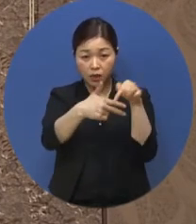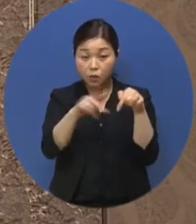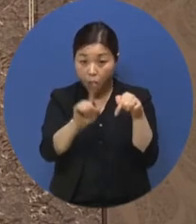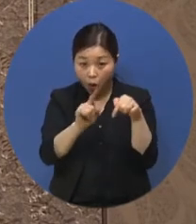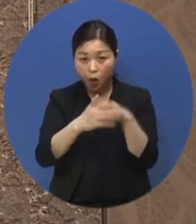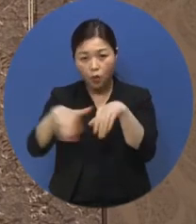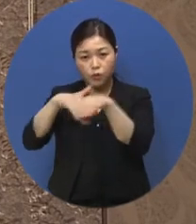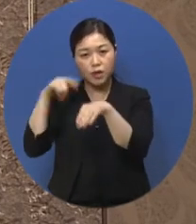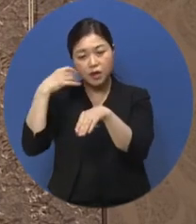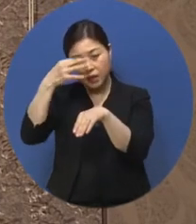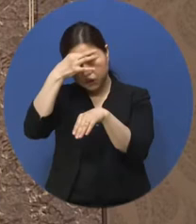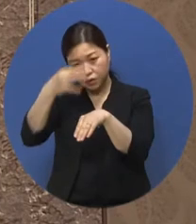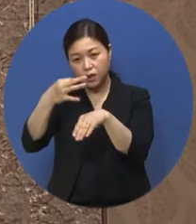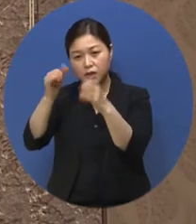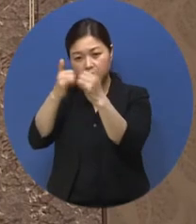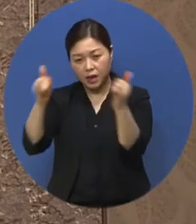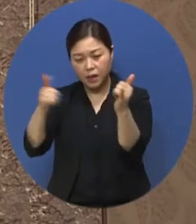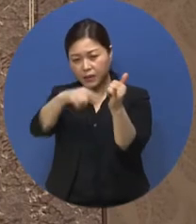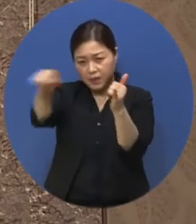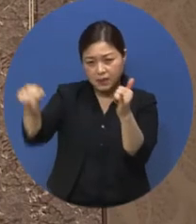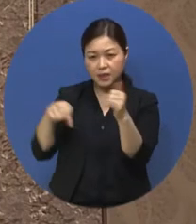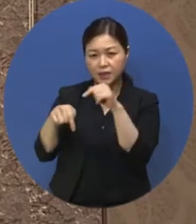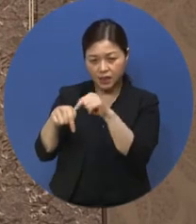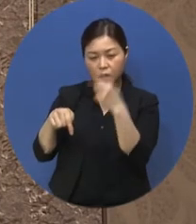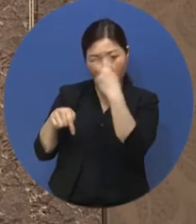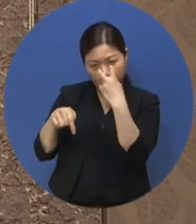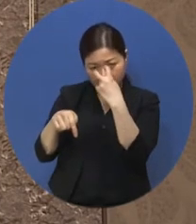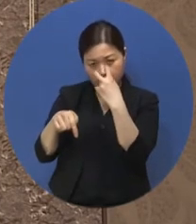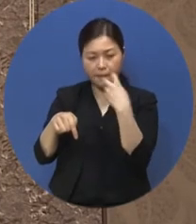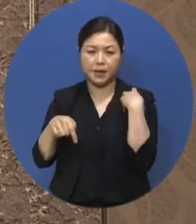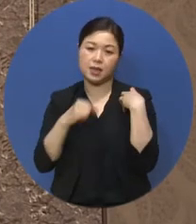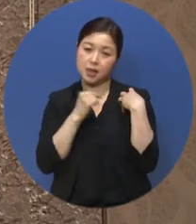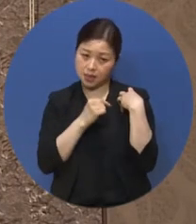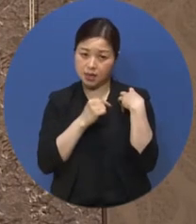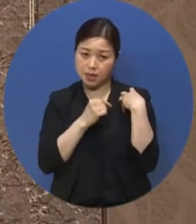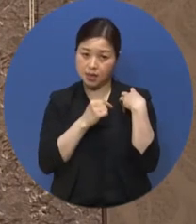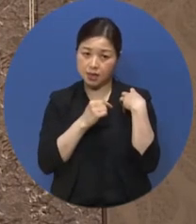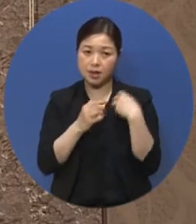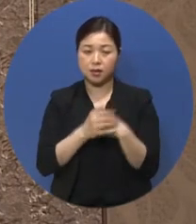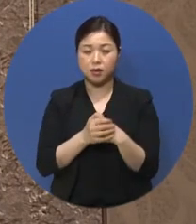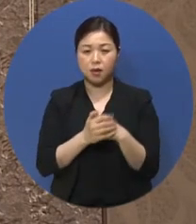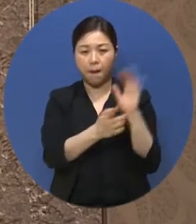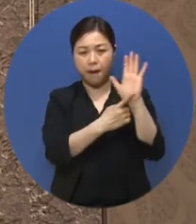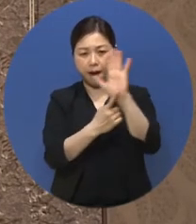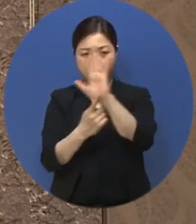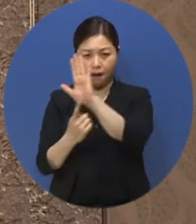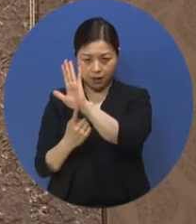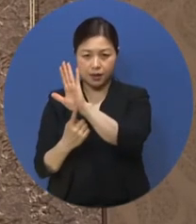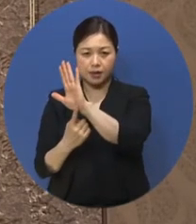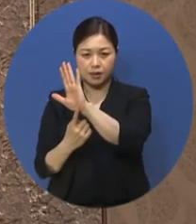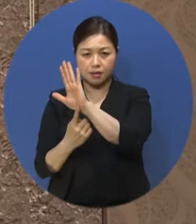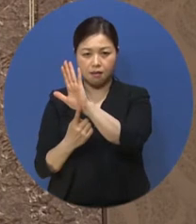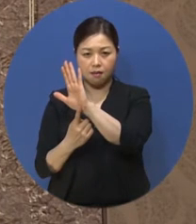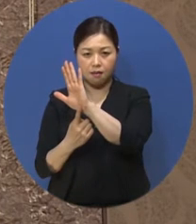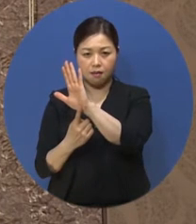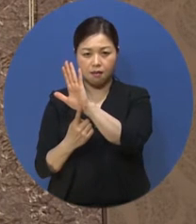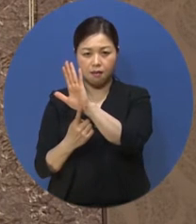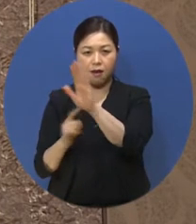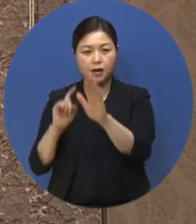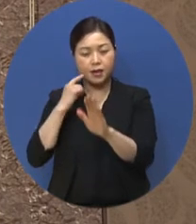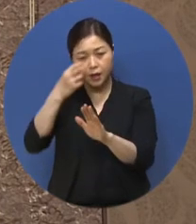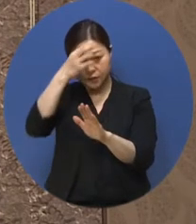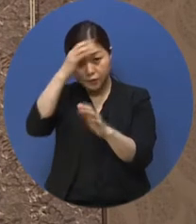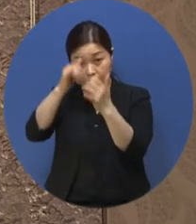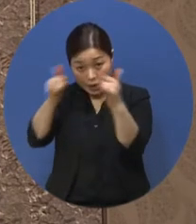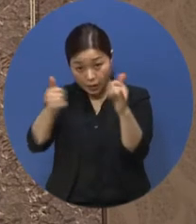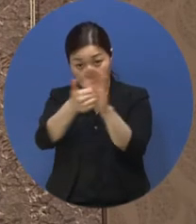분들을 총망라해서 거기서 관리를 합니다. 그래서 네. 공모를 해서 예술을 하는